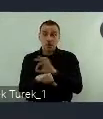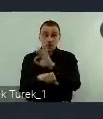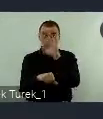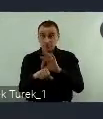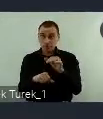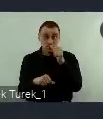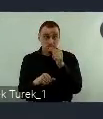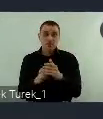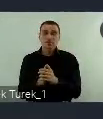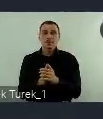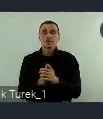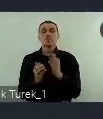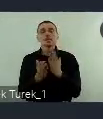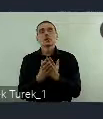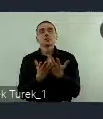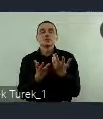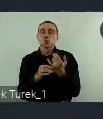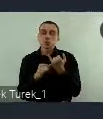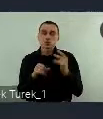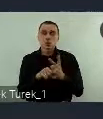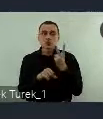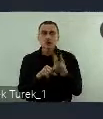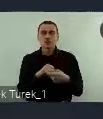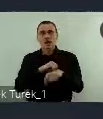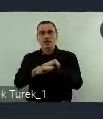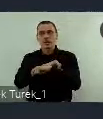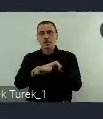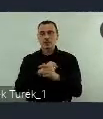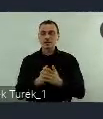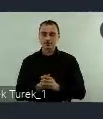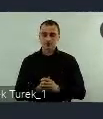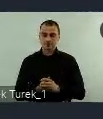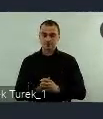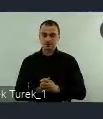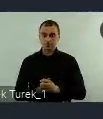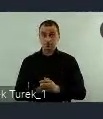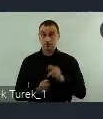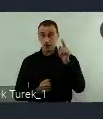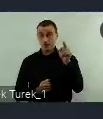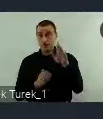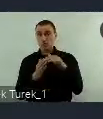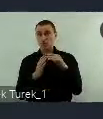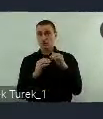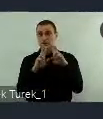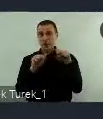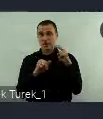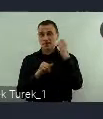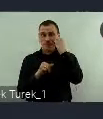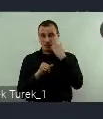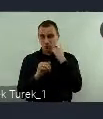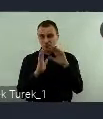nie można zapewniać Tylko dostęp alternatywny czyli robicie ten projekt na tym zamku w Malborku ale na przykład